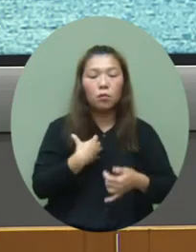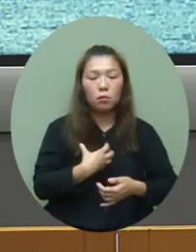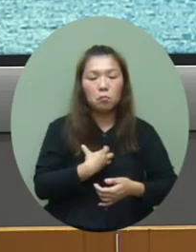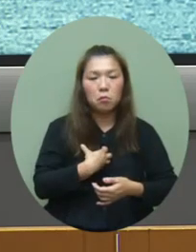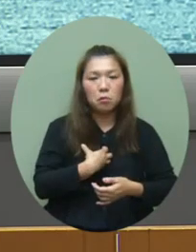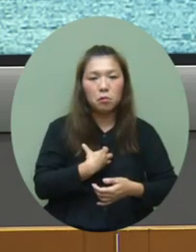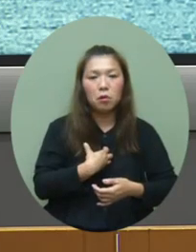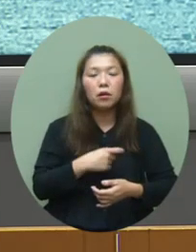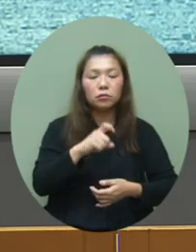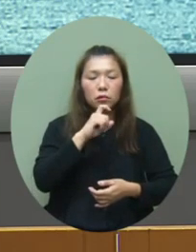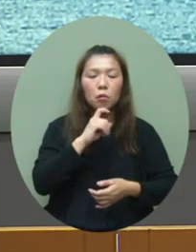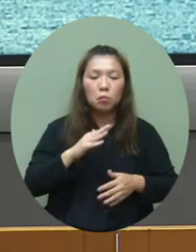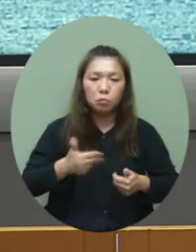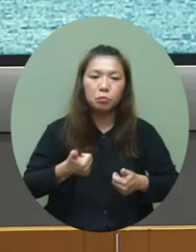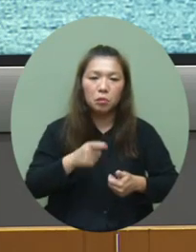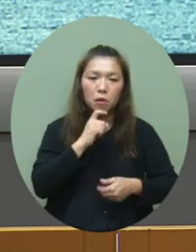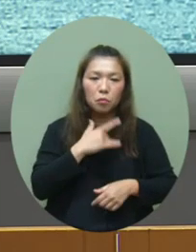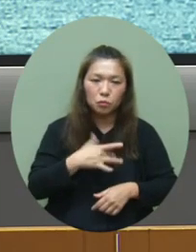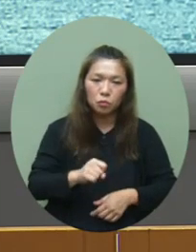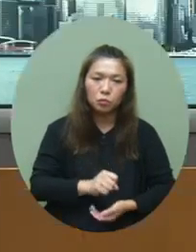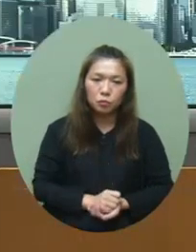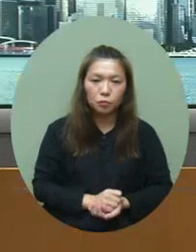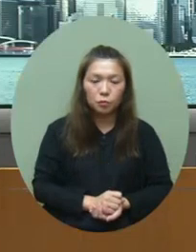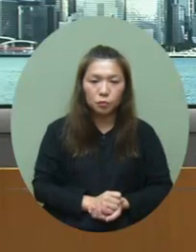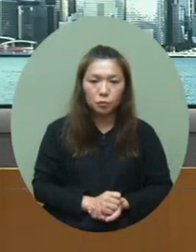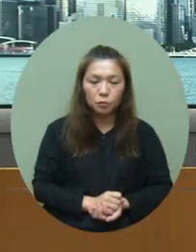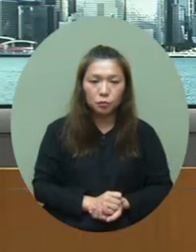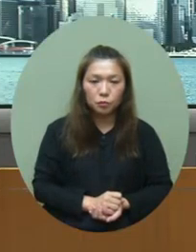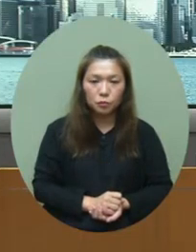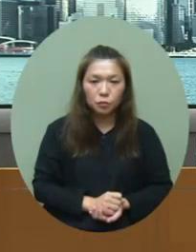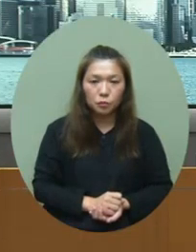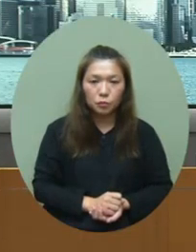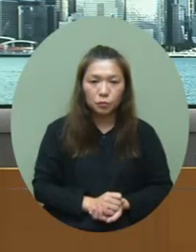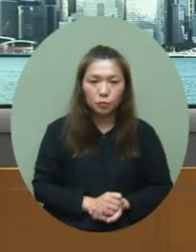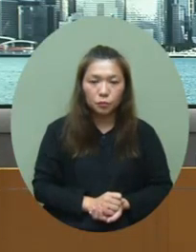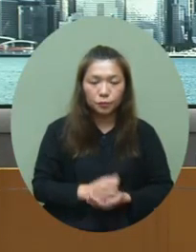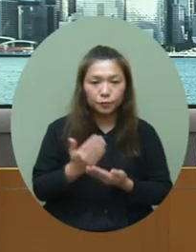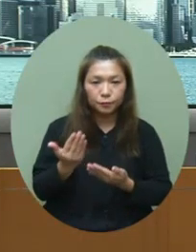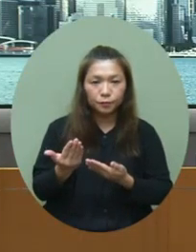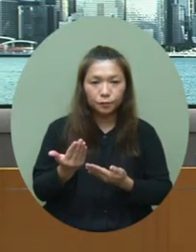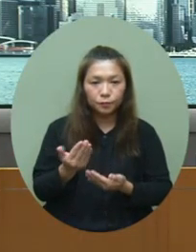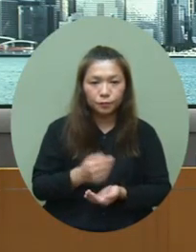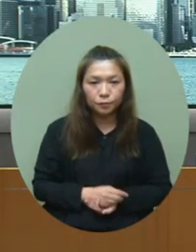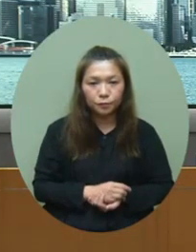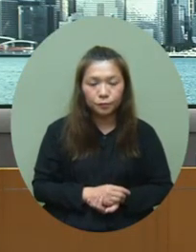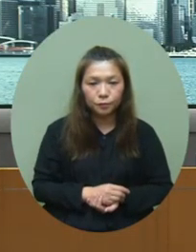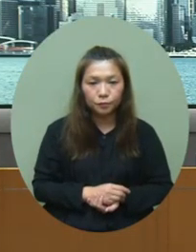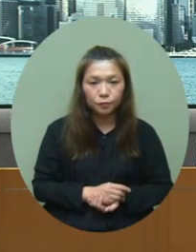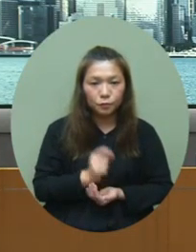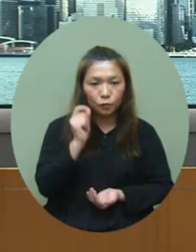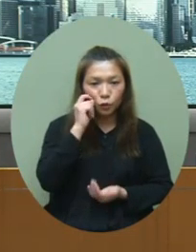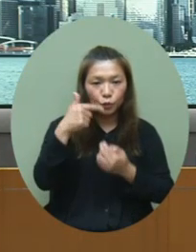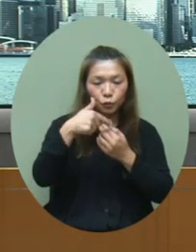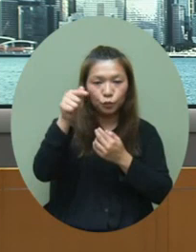係有好處嘅。 下一題右手邊後排最遠嗰位女士，